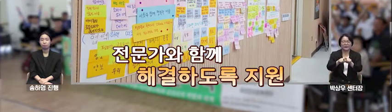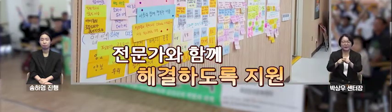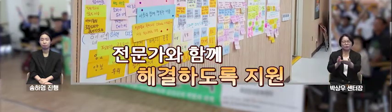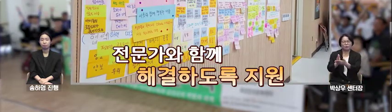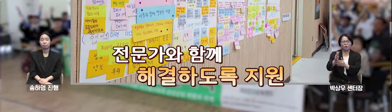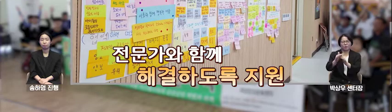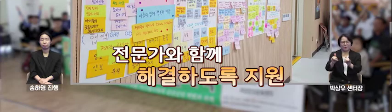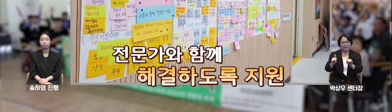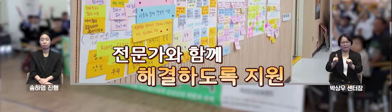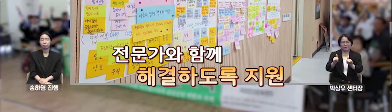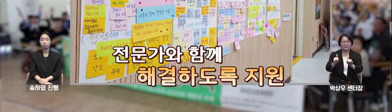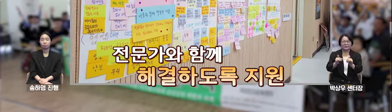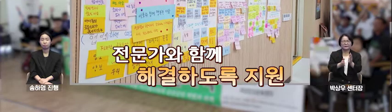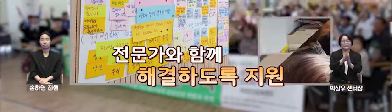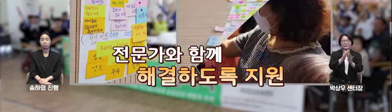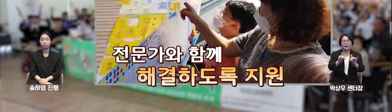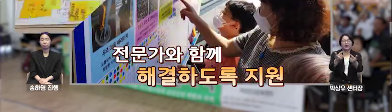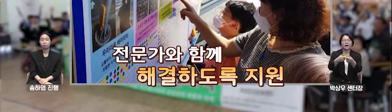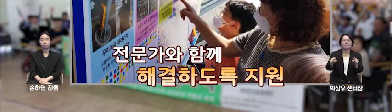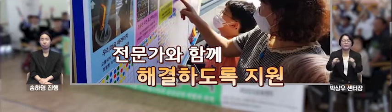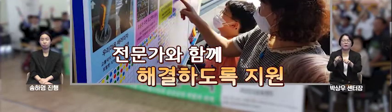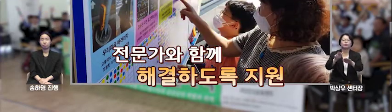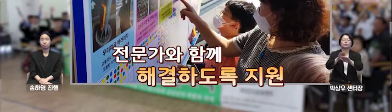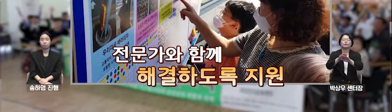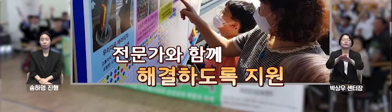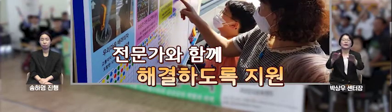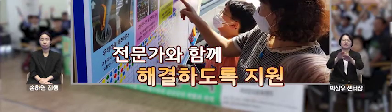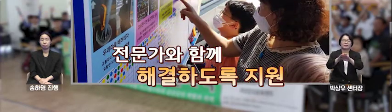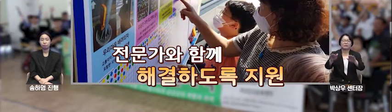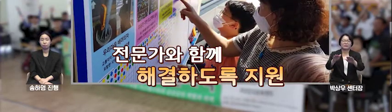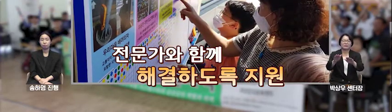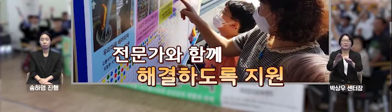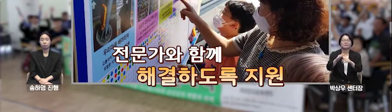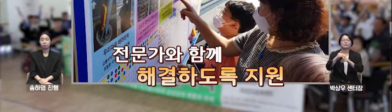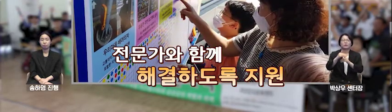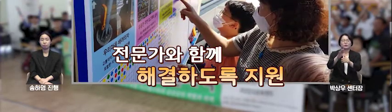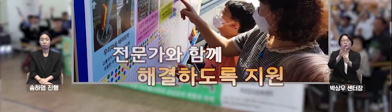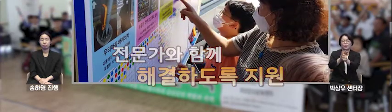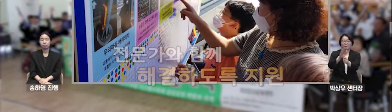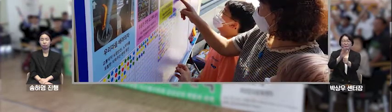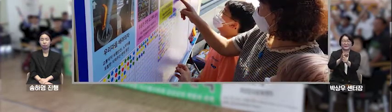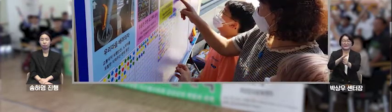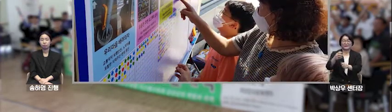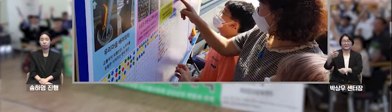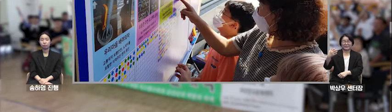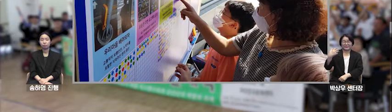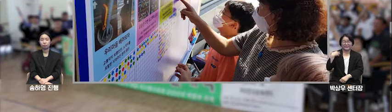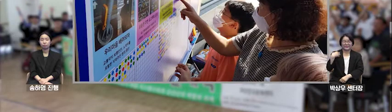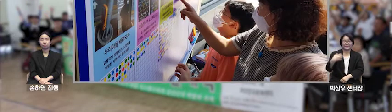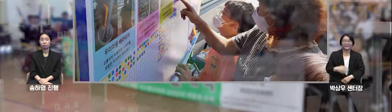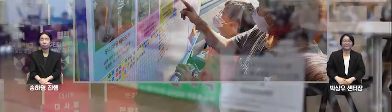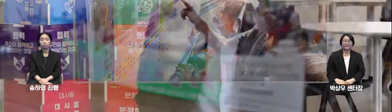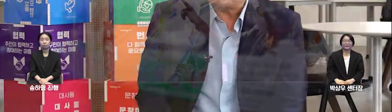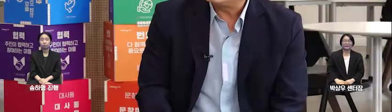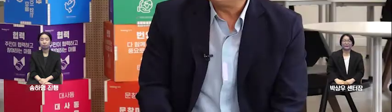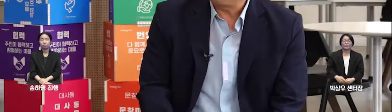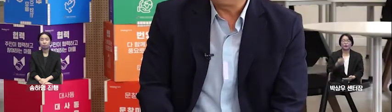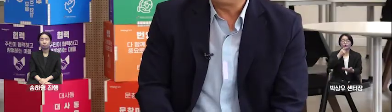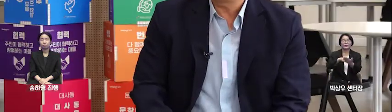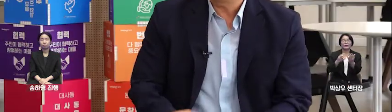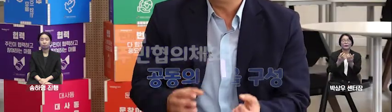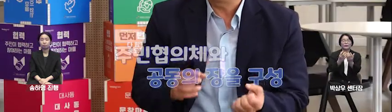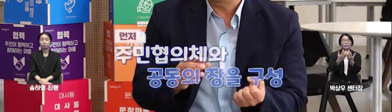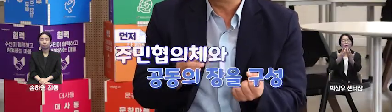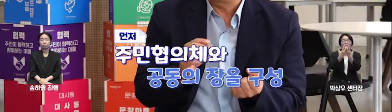전문가들과 그 문제 해결 과정을 좀 돕는 그런 역할들을 좀 하고 있는데요. 그 쉽게